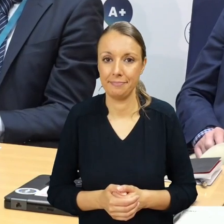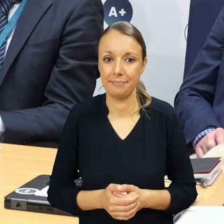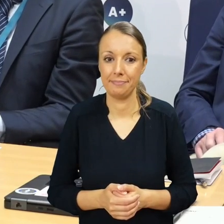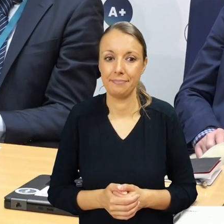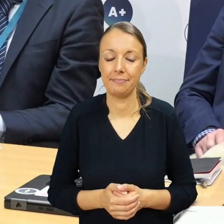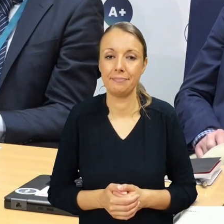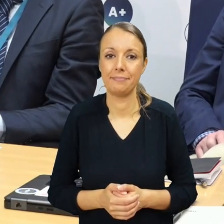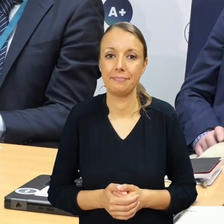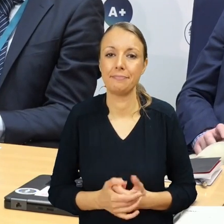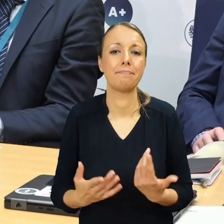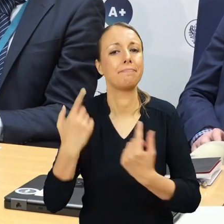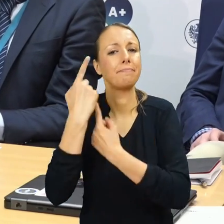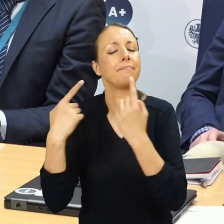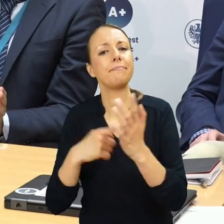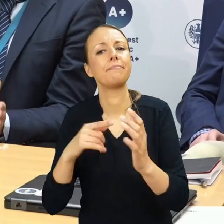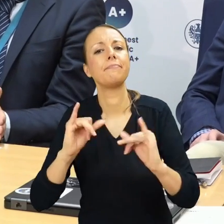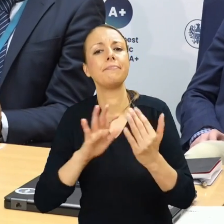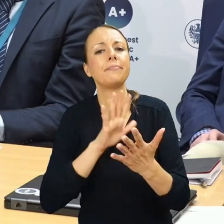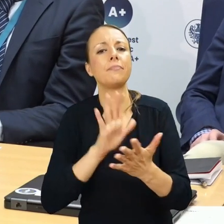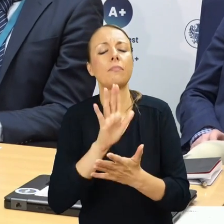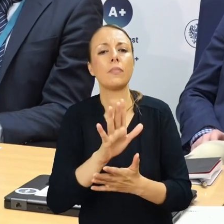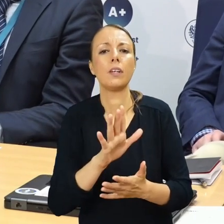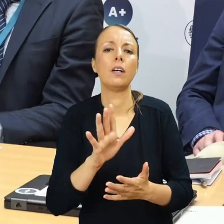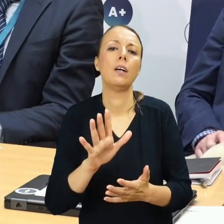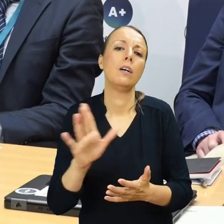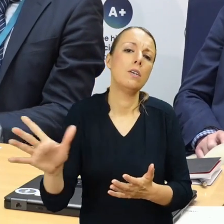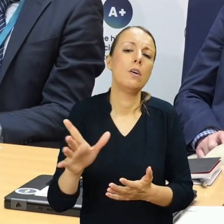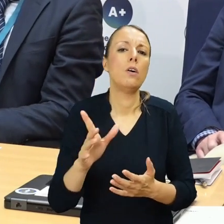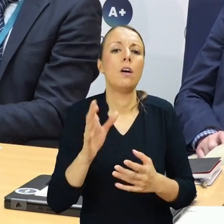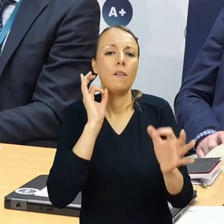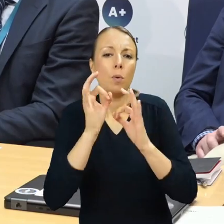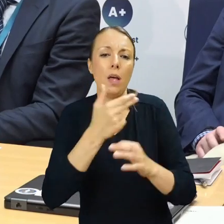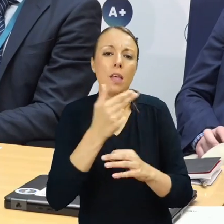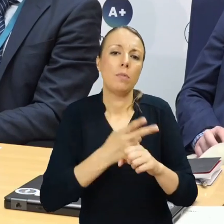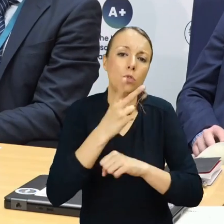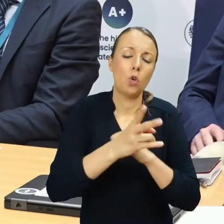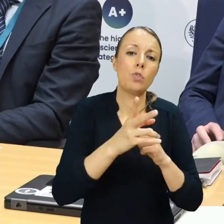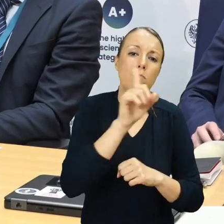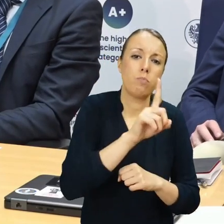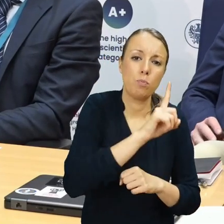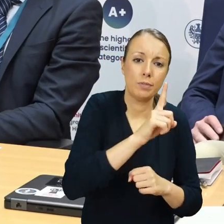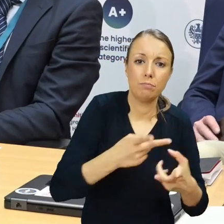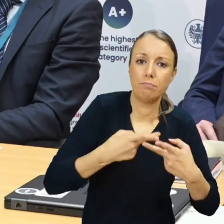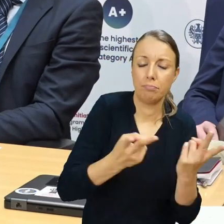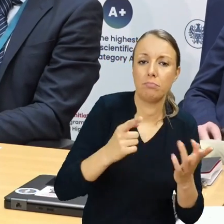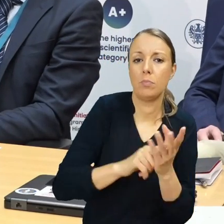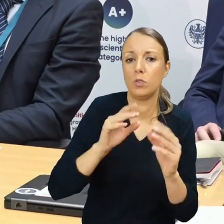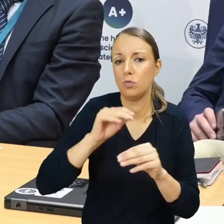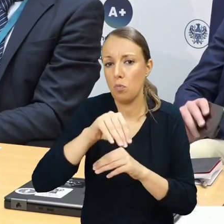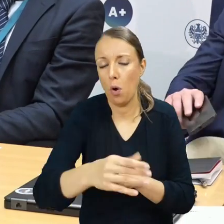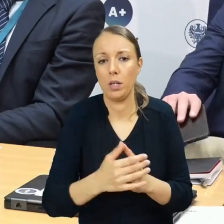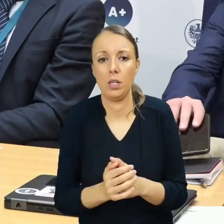specyfiki ustawy o dostępie do informacji publicznej, koncepcji zwłoki, przewlekłości, bezczynności w postępowaniu